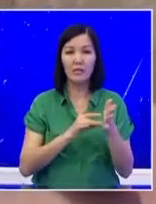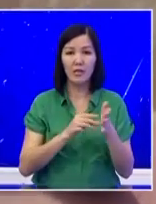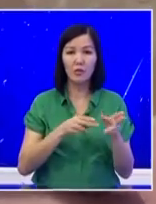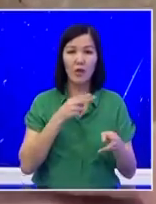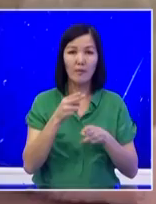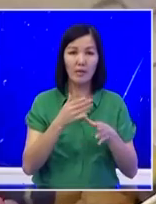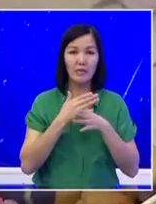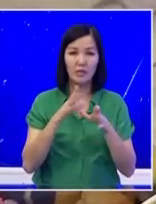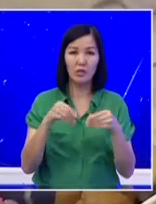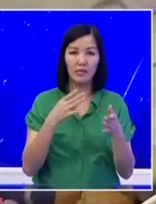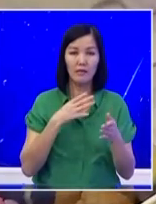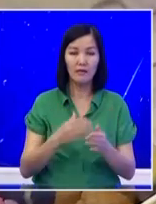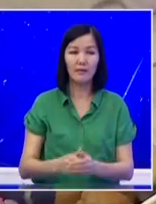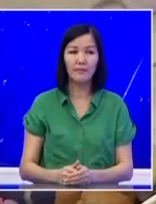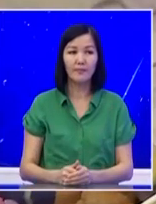көмек көрсетілді.